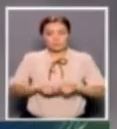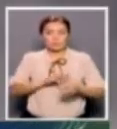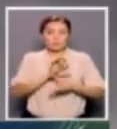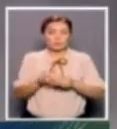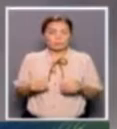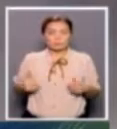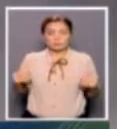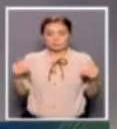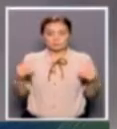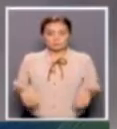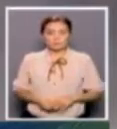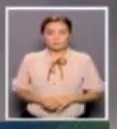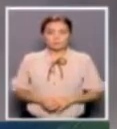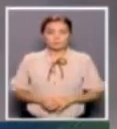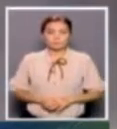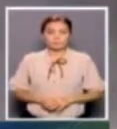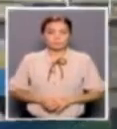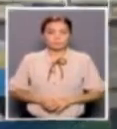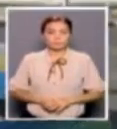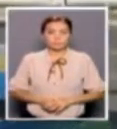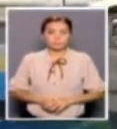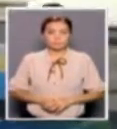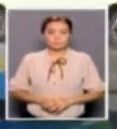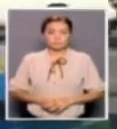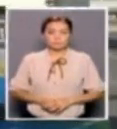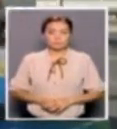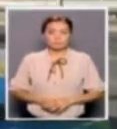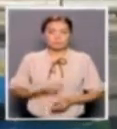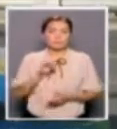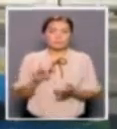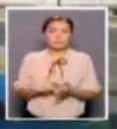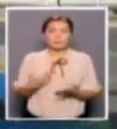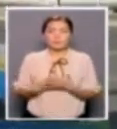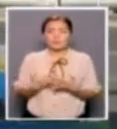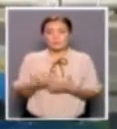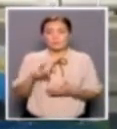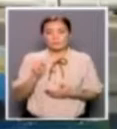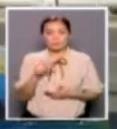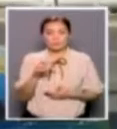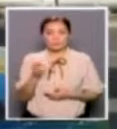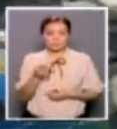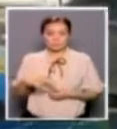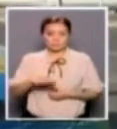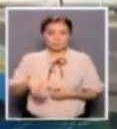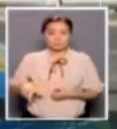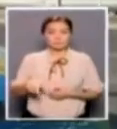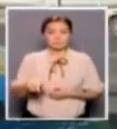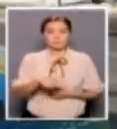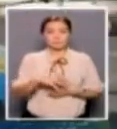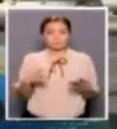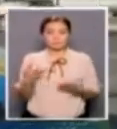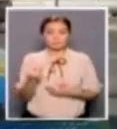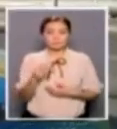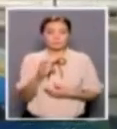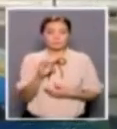жұмыстар жүргізгенімен нәтиже қаланың ішінде көбіне көп мына Махамбет көшесінде ұзын көше және де